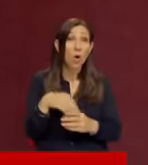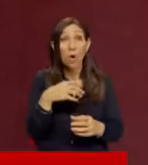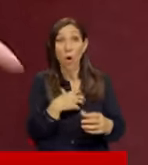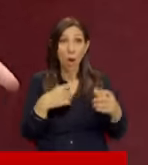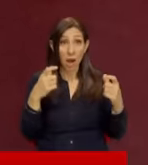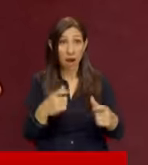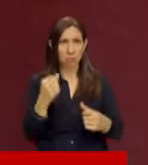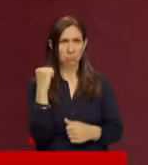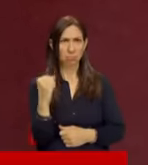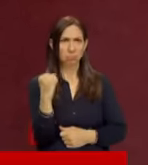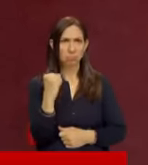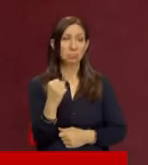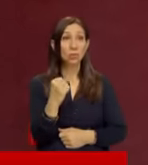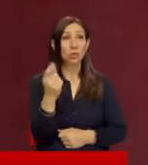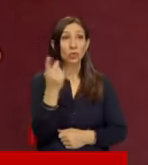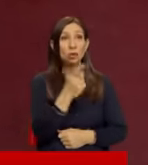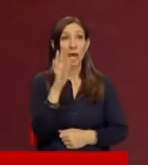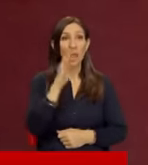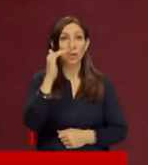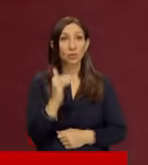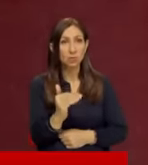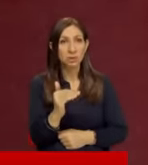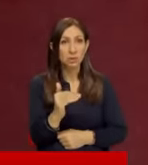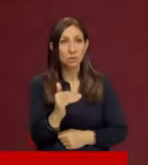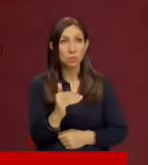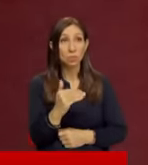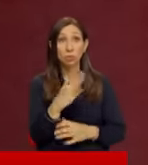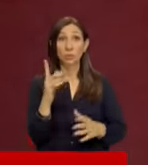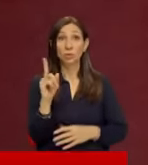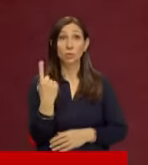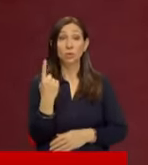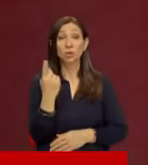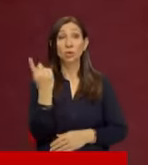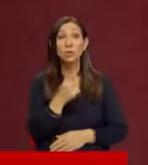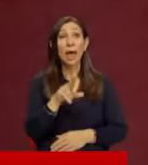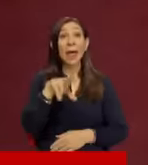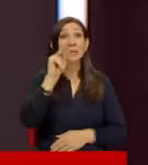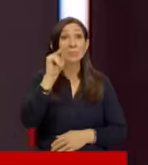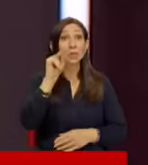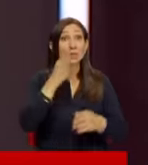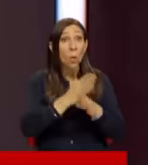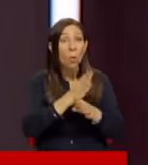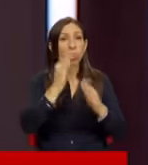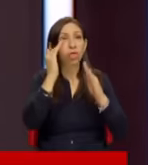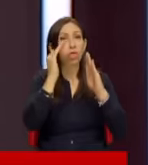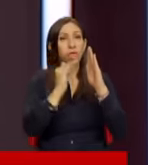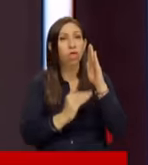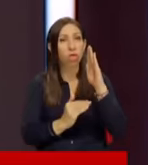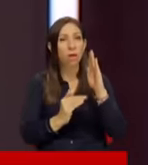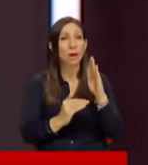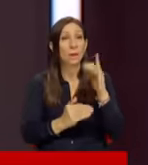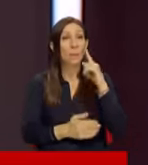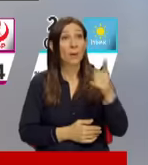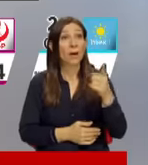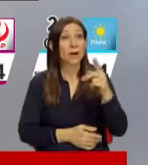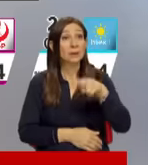Konya'da, kalesi Konya'da, evet, %50'nin altına düşmesi büyük bir sürpriz. Hem de %70'den düştü yani. Evet. Ve burada da 70 üye